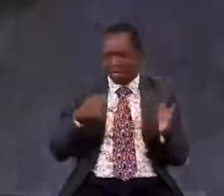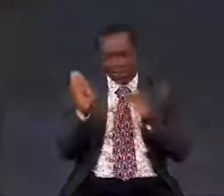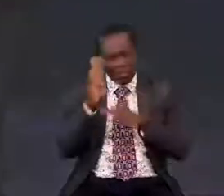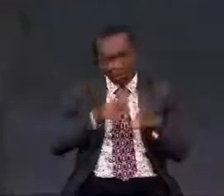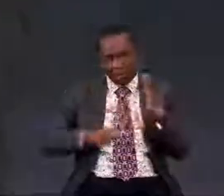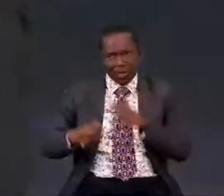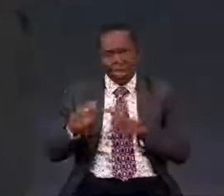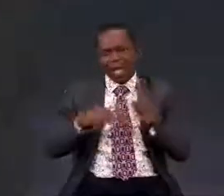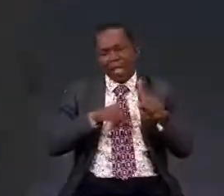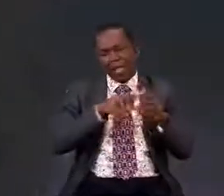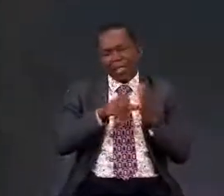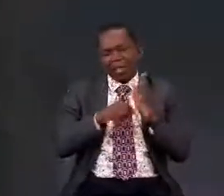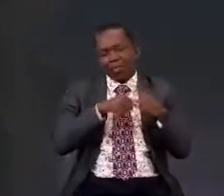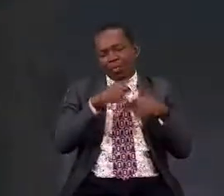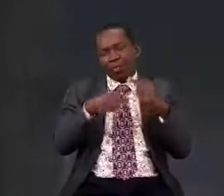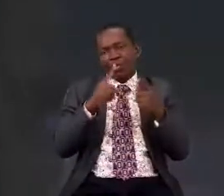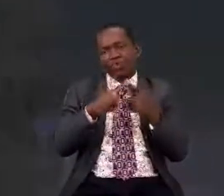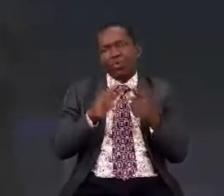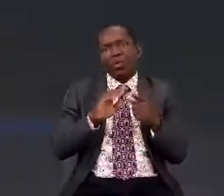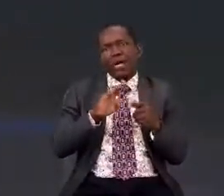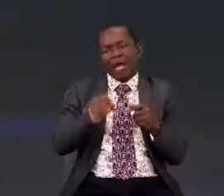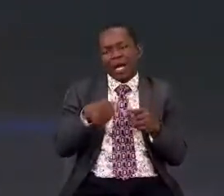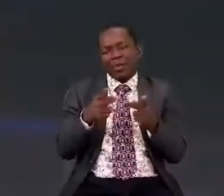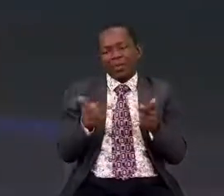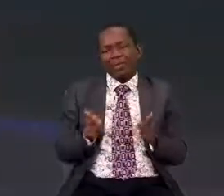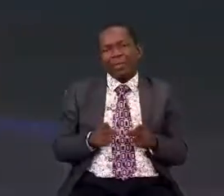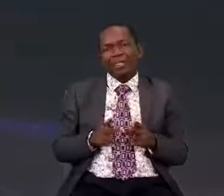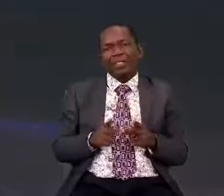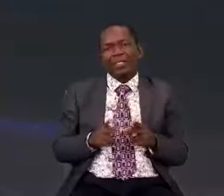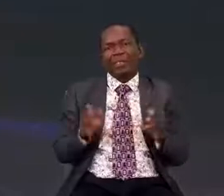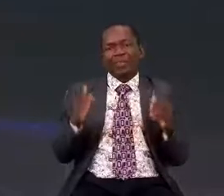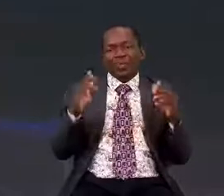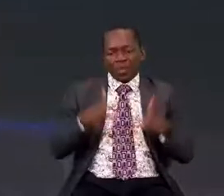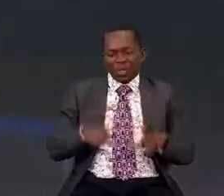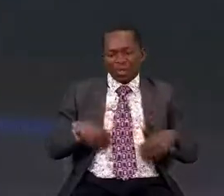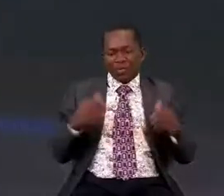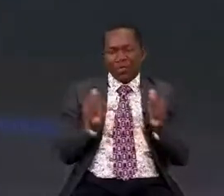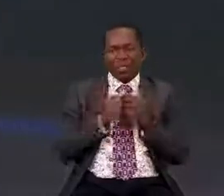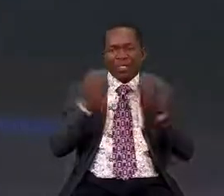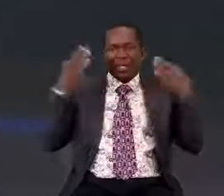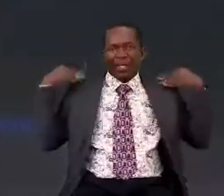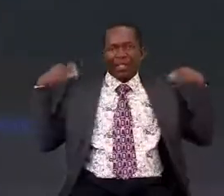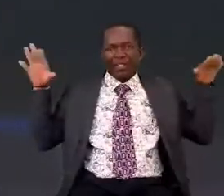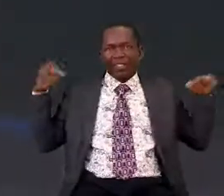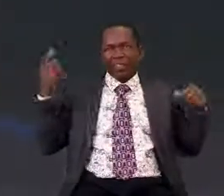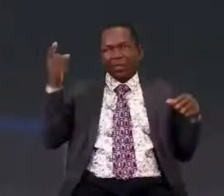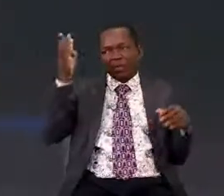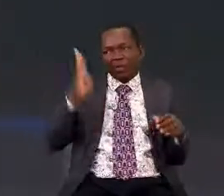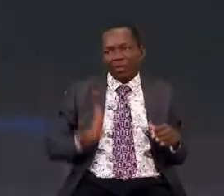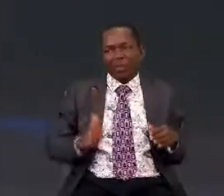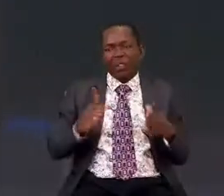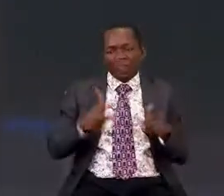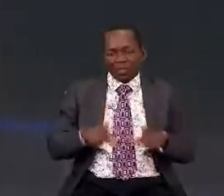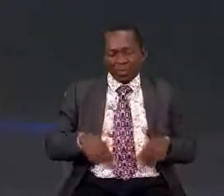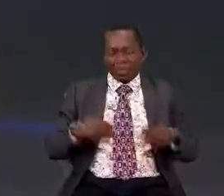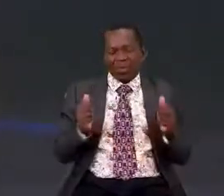les anges de Dieu. Nous allons donc dans la résidence où il n'y aura pas manque d'eau, où il n'y aura